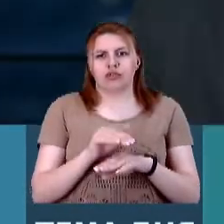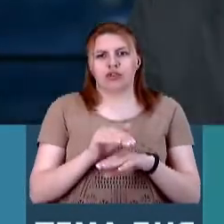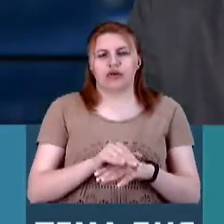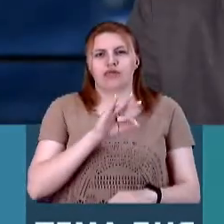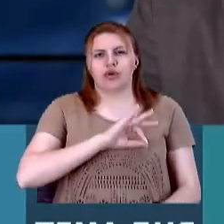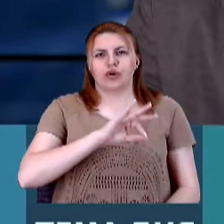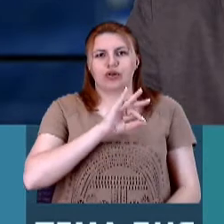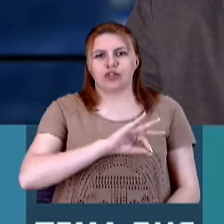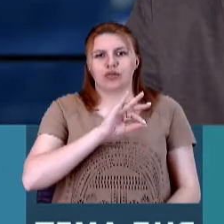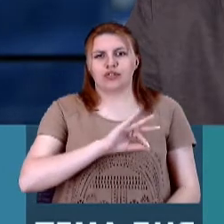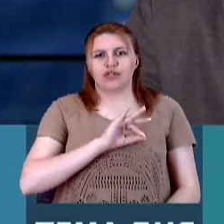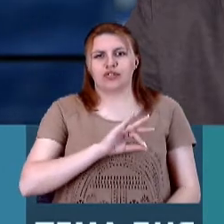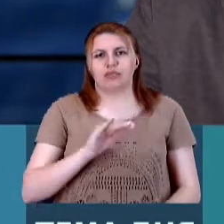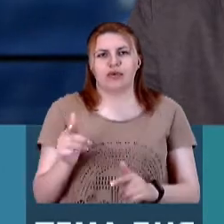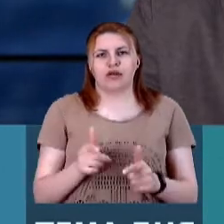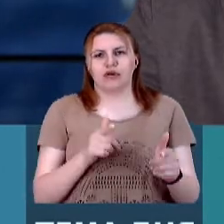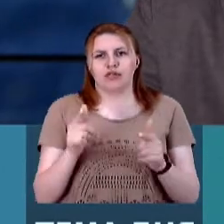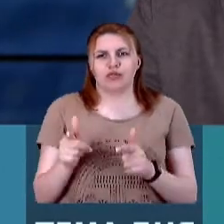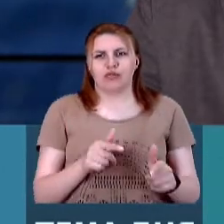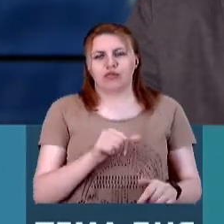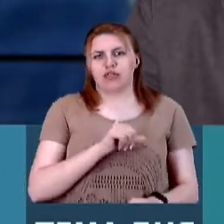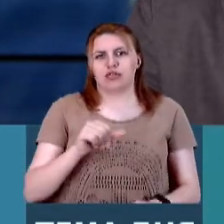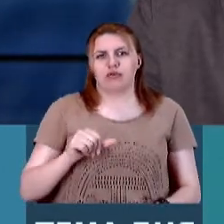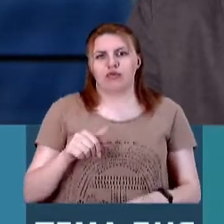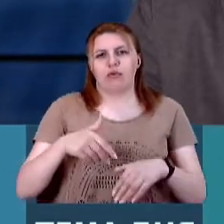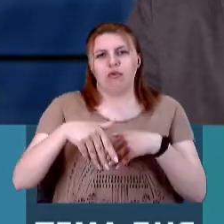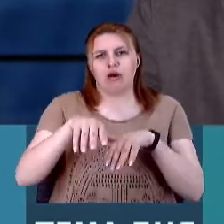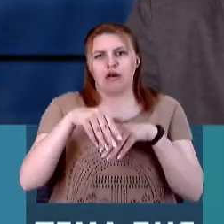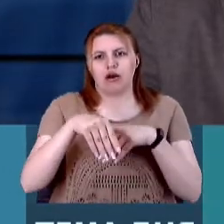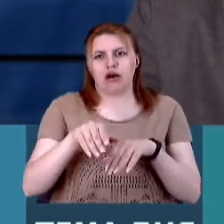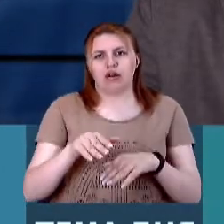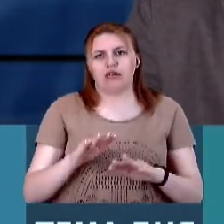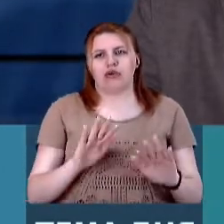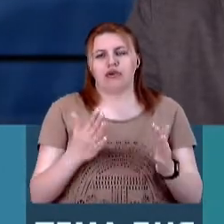використовуючи підготовку параду і проведення самого параду, відбуваються